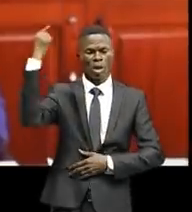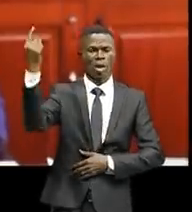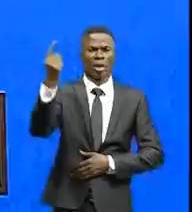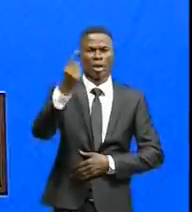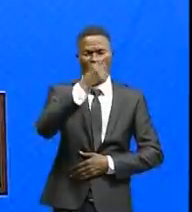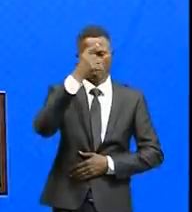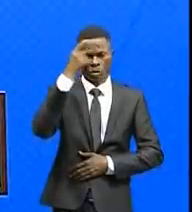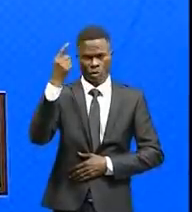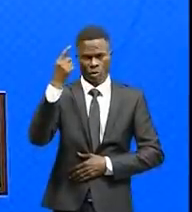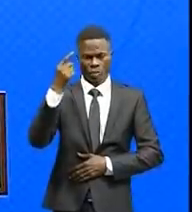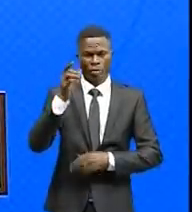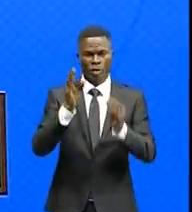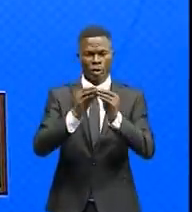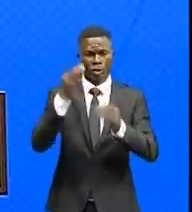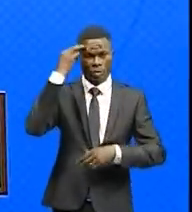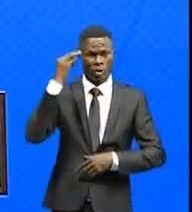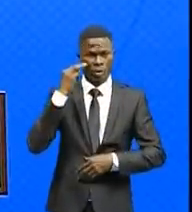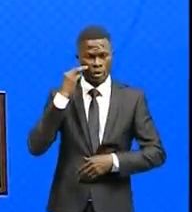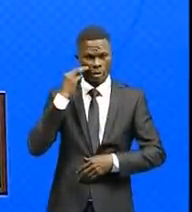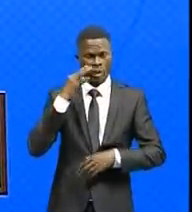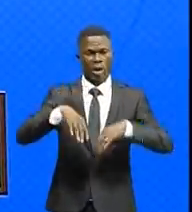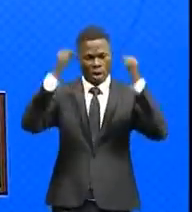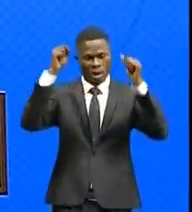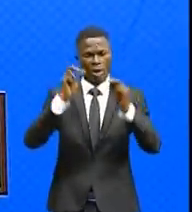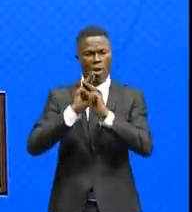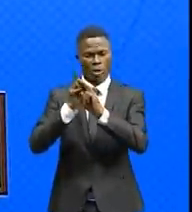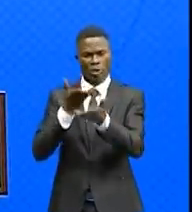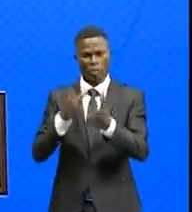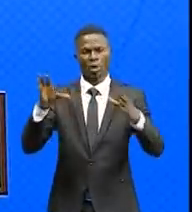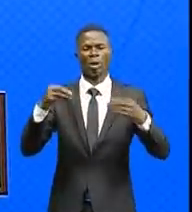international. Le Conseil des ministres a pris acte de ce rapport.